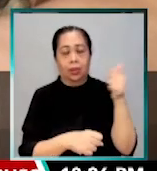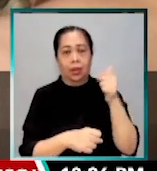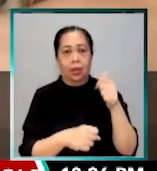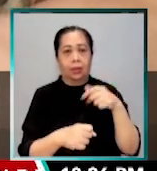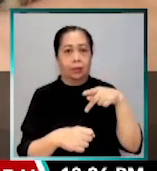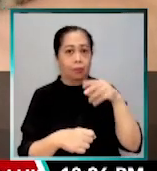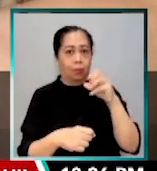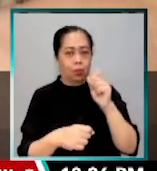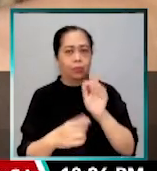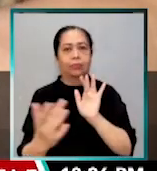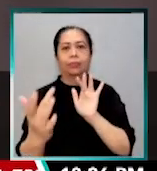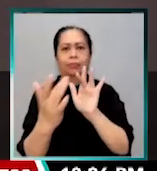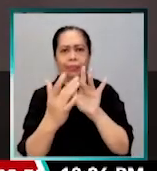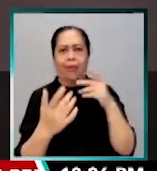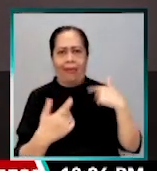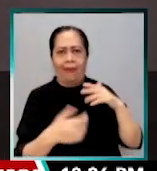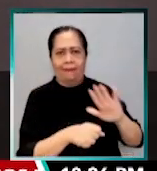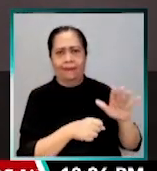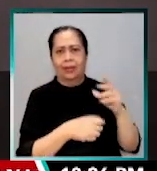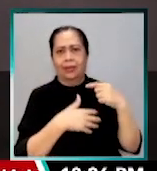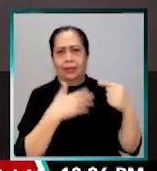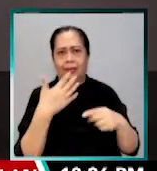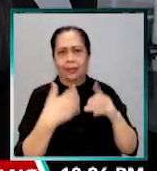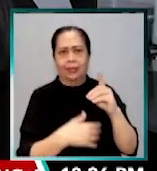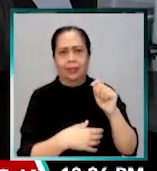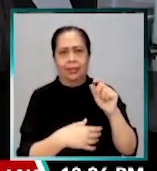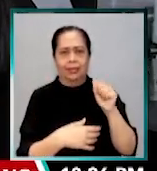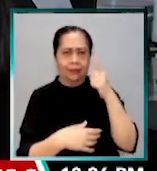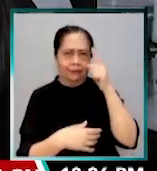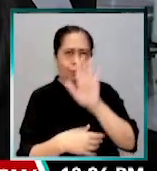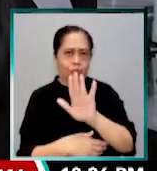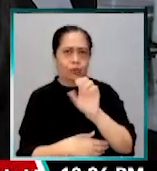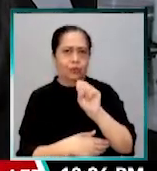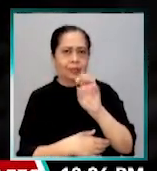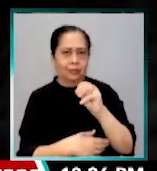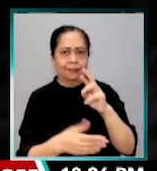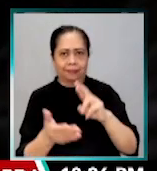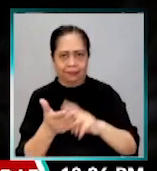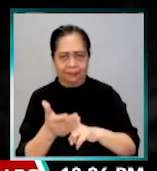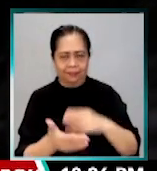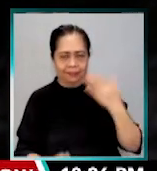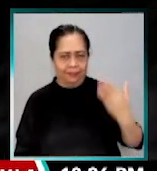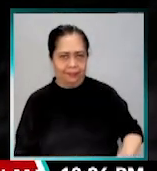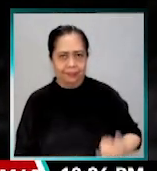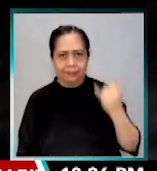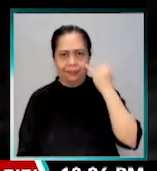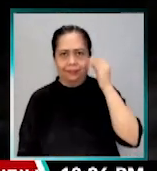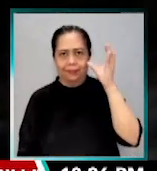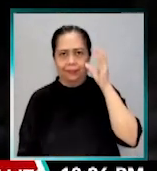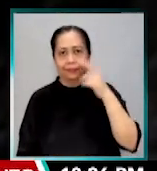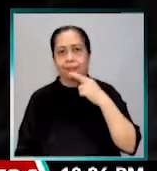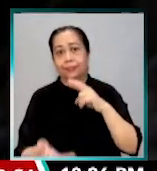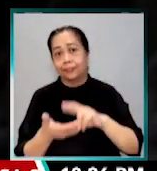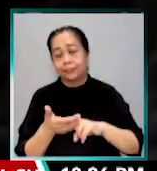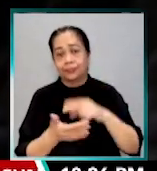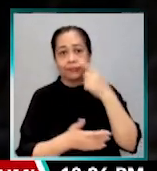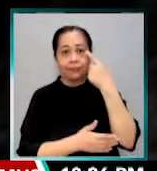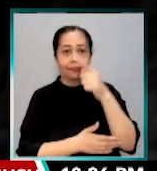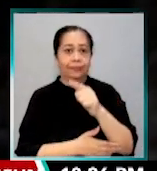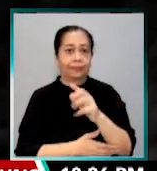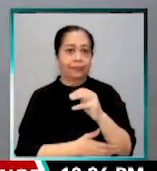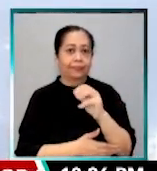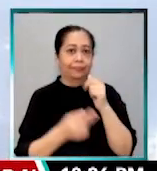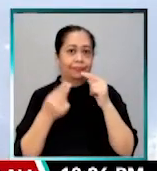dahil may hawak na raw silang data para sa SIM registration. Ian Cruz nagbabalita para sa GMA Integrated News.